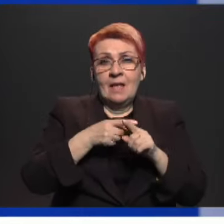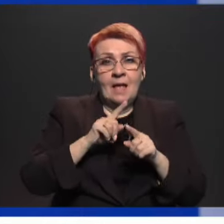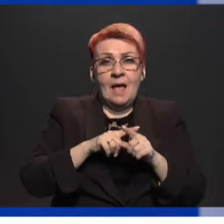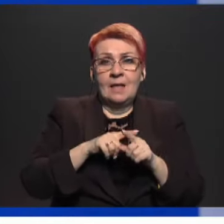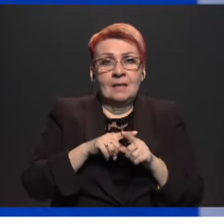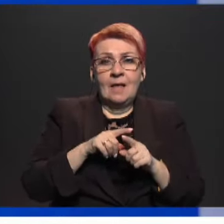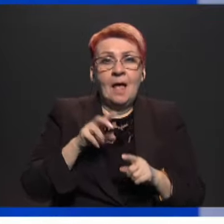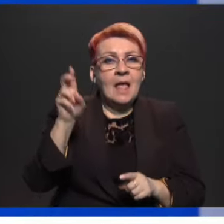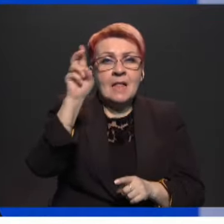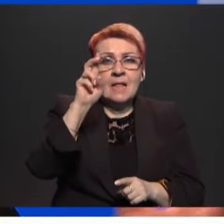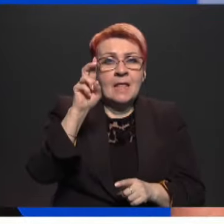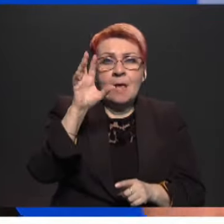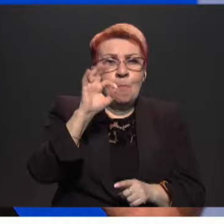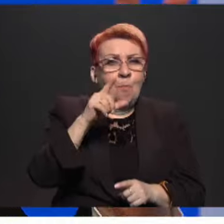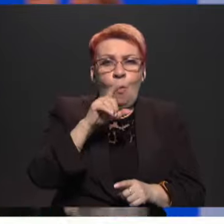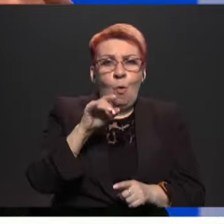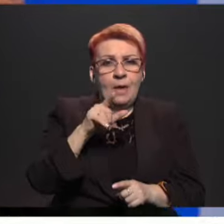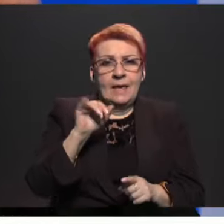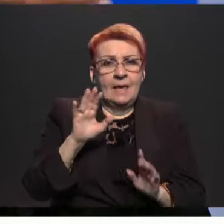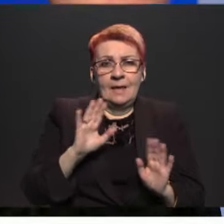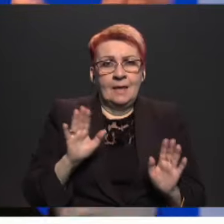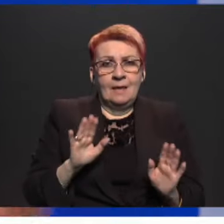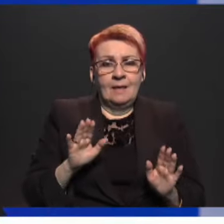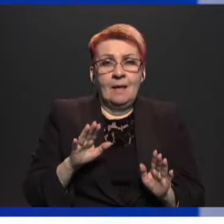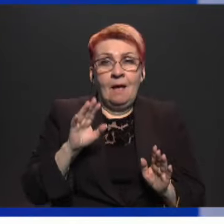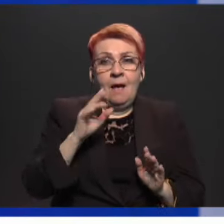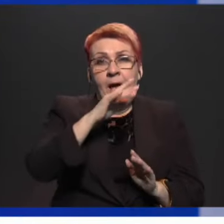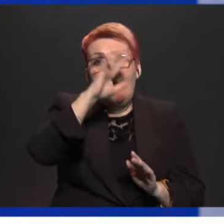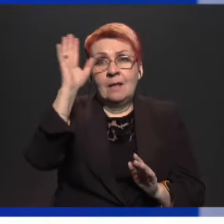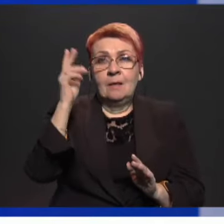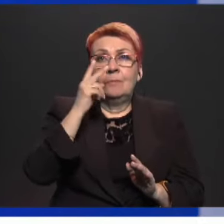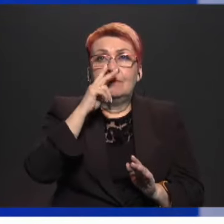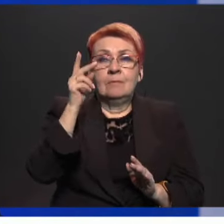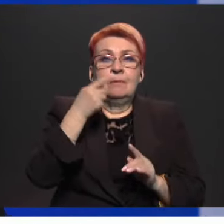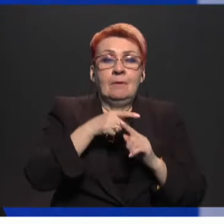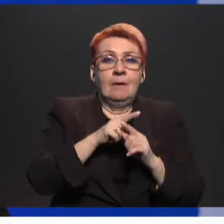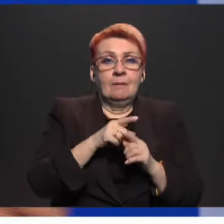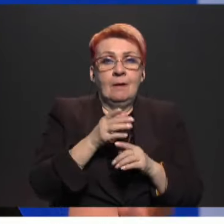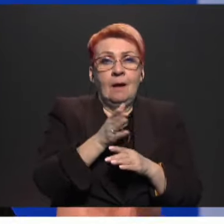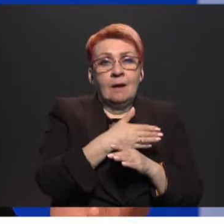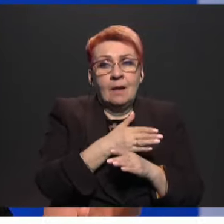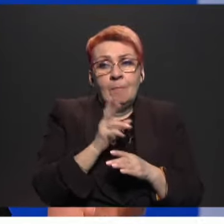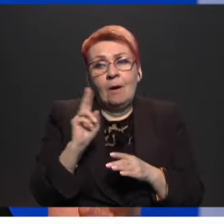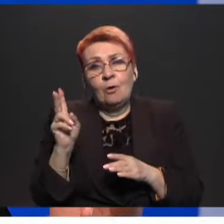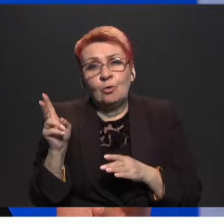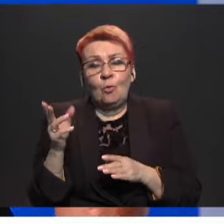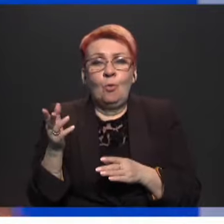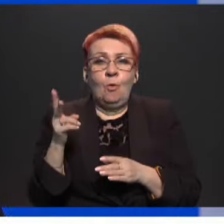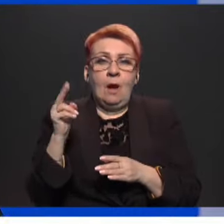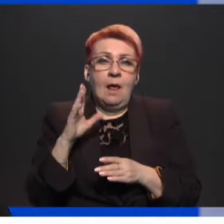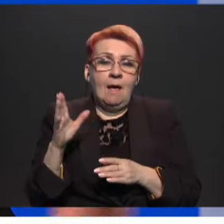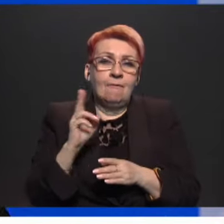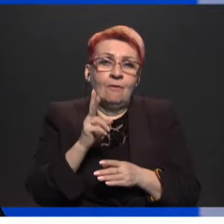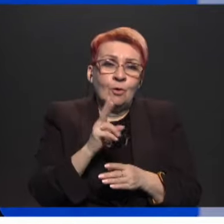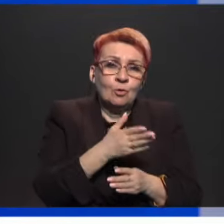и отнюдь не божества. И эти созвездия, которые нам на небе показывают, рыбы, они между собой никак не связаны. Это звезды,